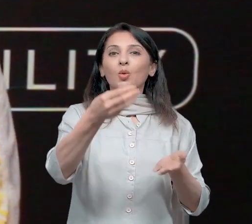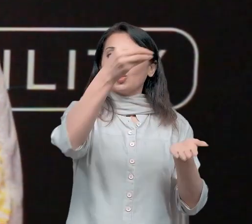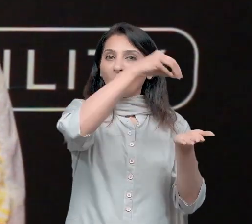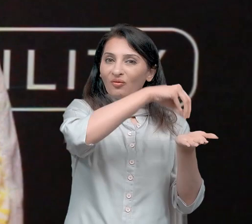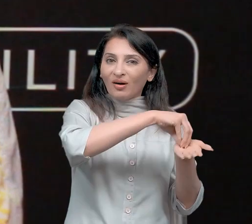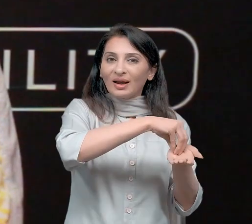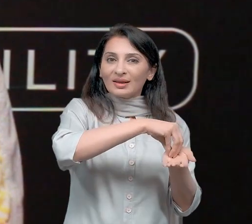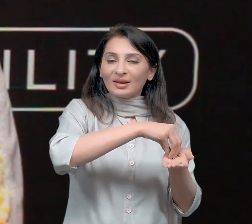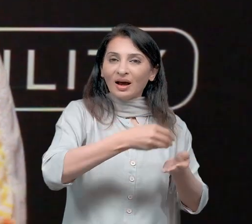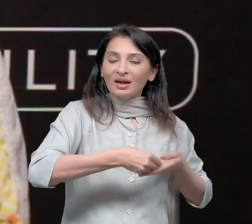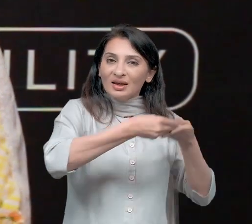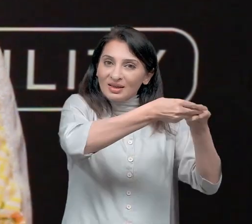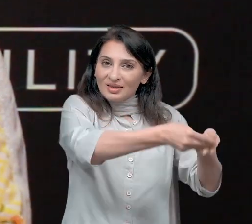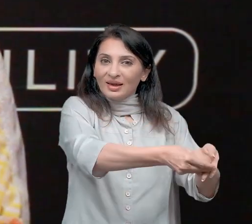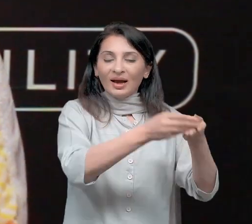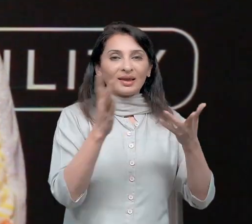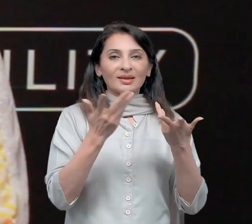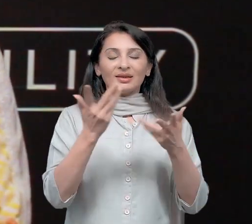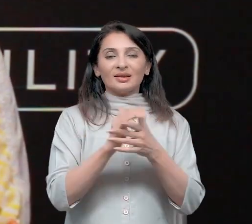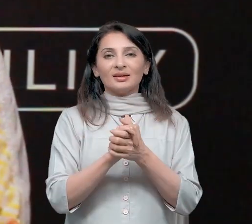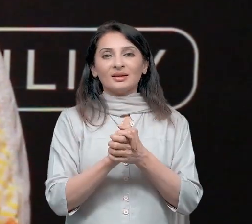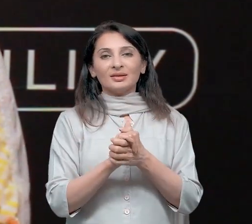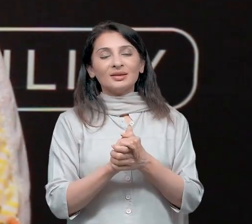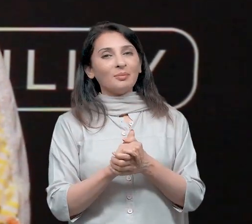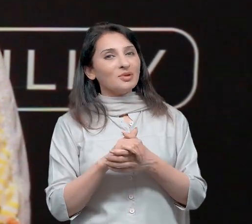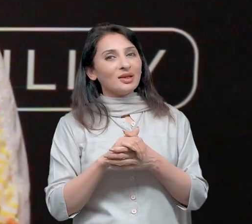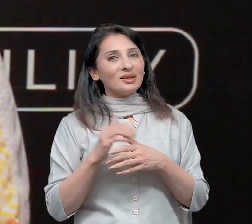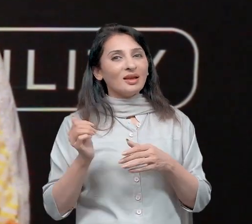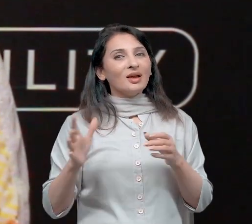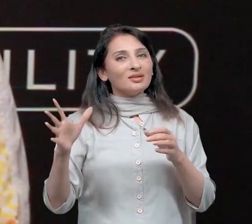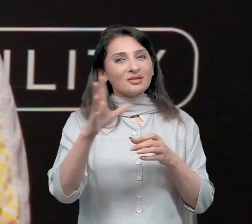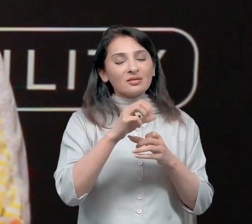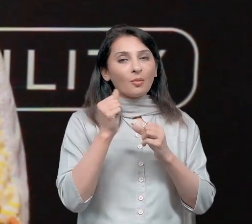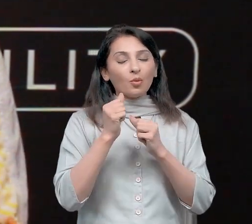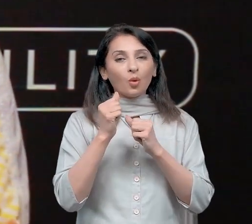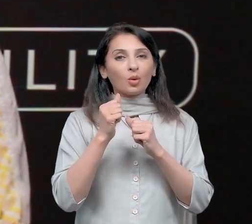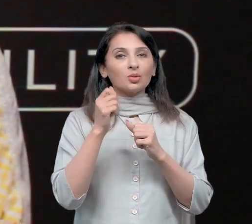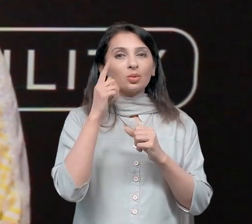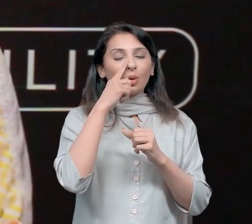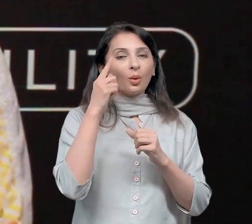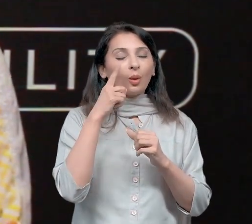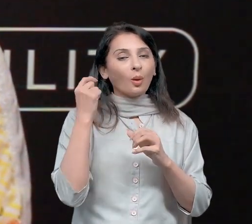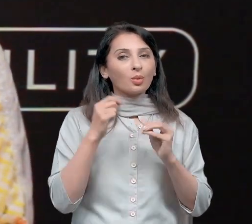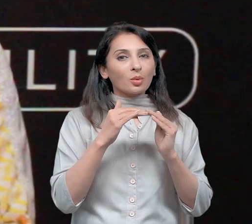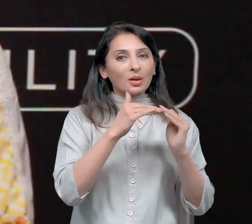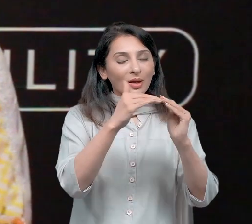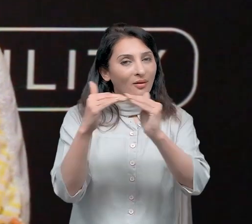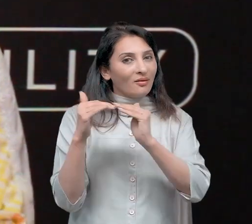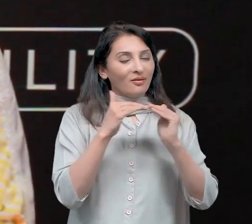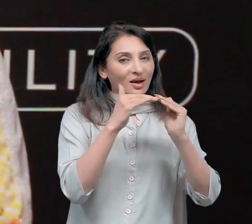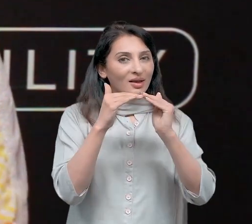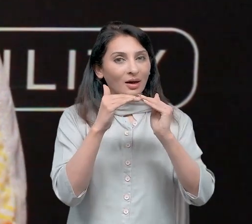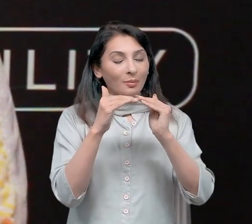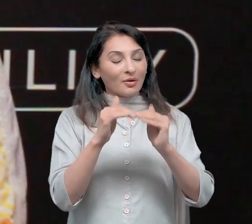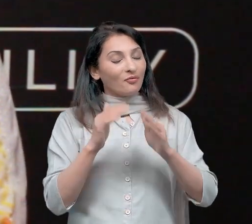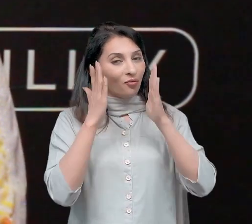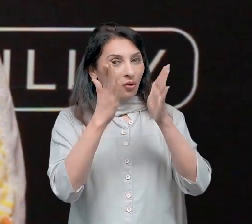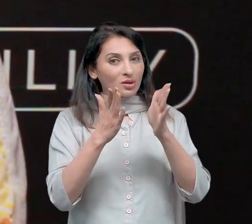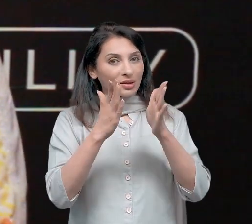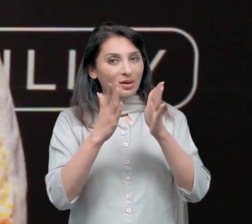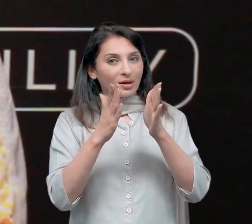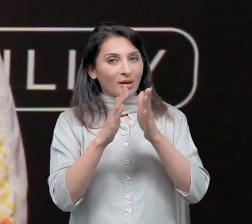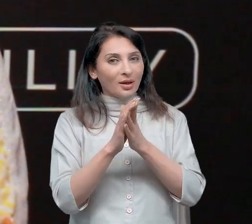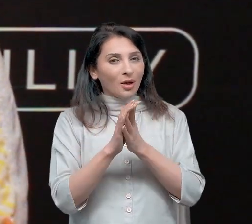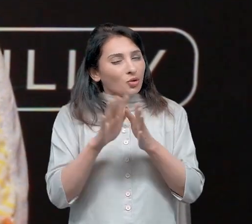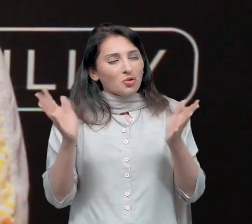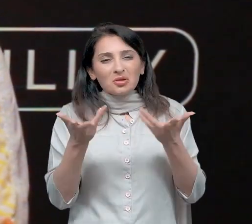طرف فوکس کر رہا ہے کہ جینڈر ایکوالٹی ہو، وومن امپاورمنٹ ہو، یہ سب باتیں کر رہے ہیں، تو پھر ظاہر بات ہے پھر تو کچھ نہ کچھ